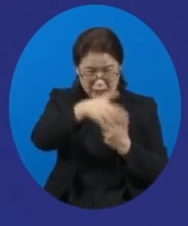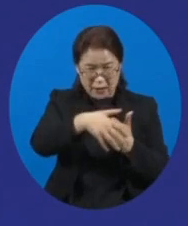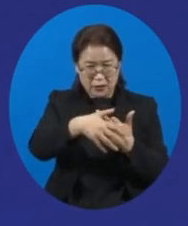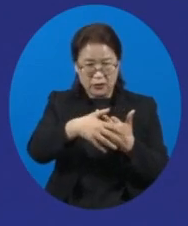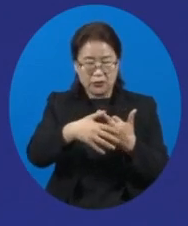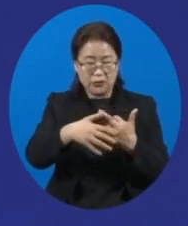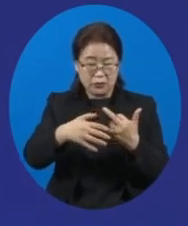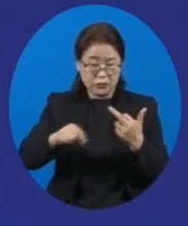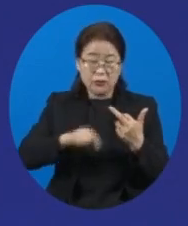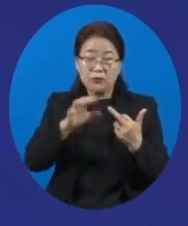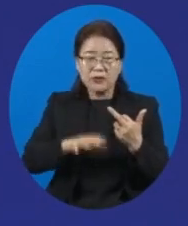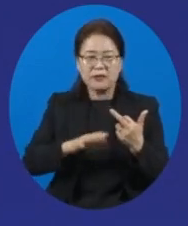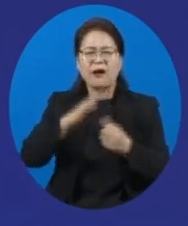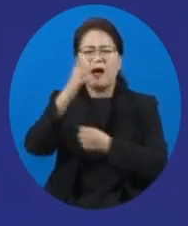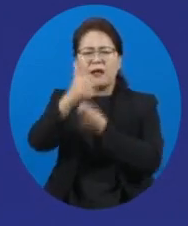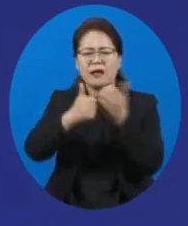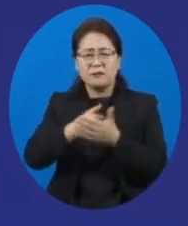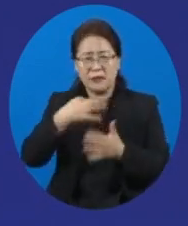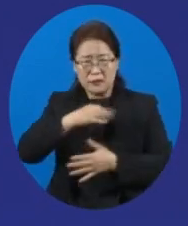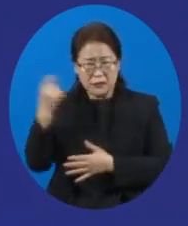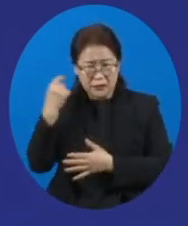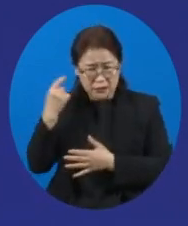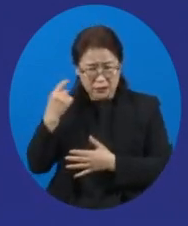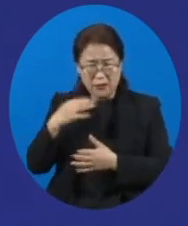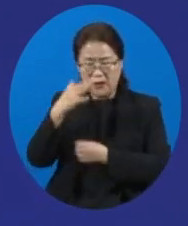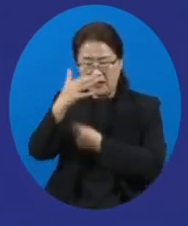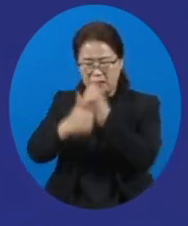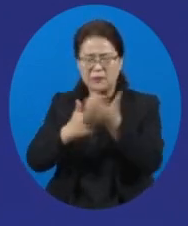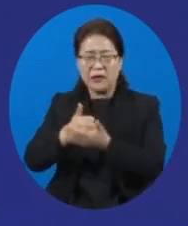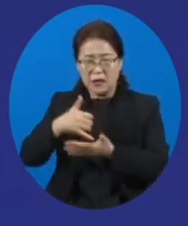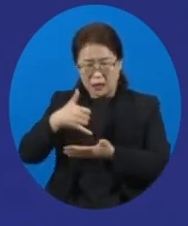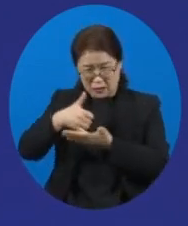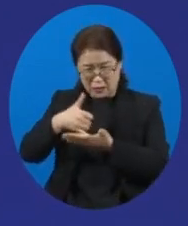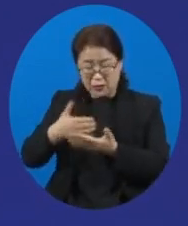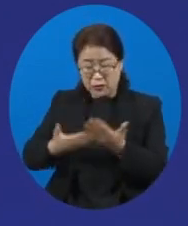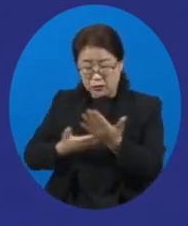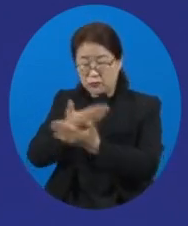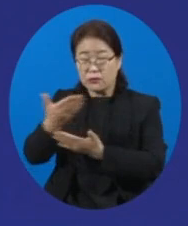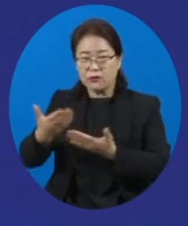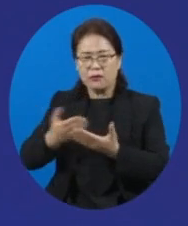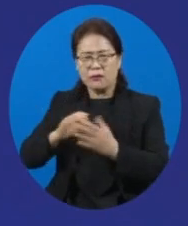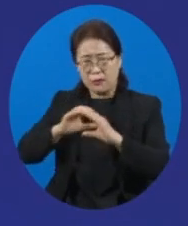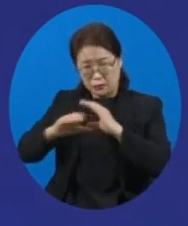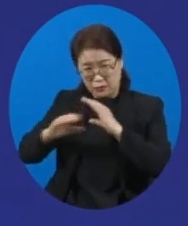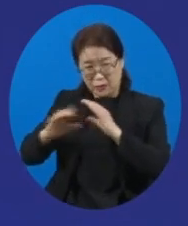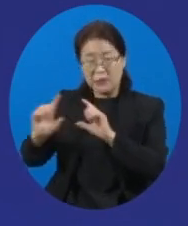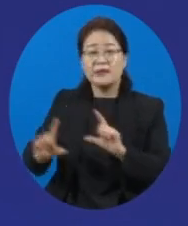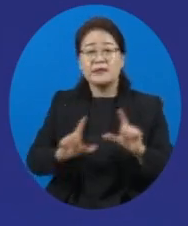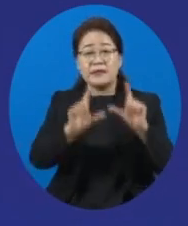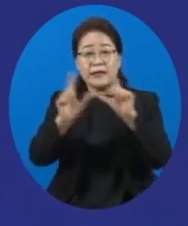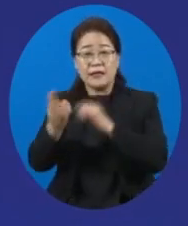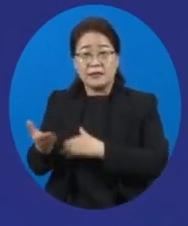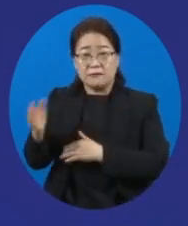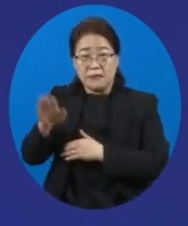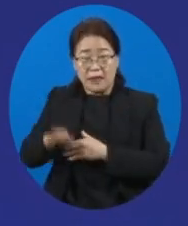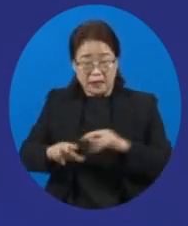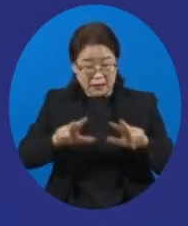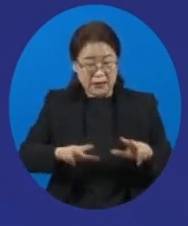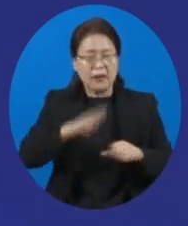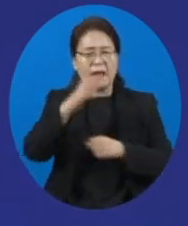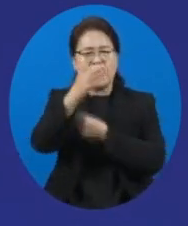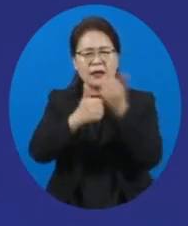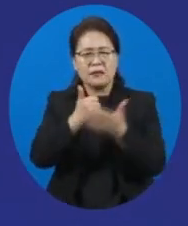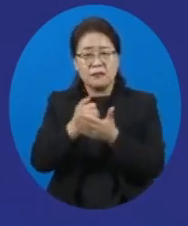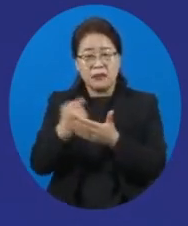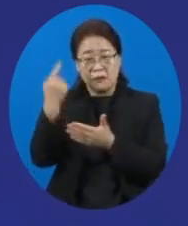살았습니다. 하나님과 인격적인 교제를 누리며 살았습니다. 그런데 이제는 하나님의